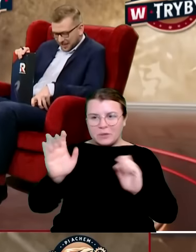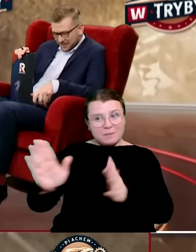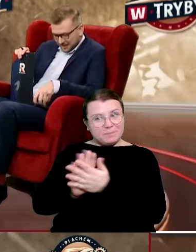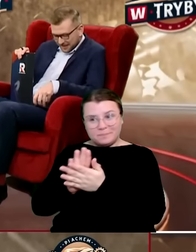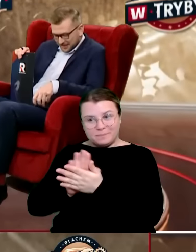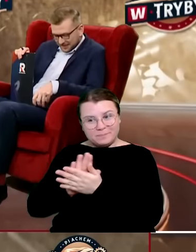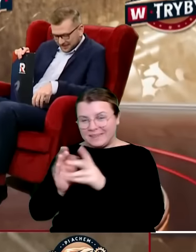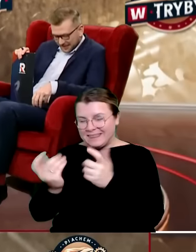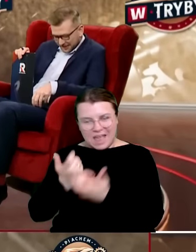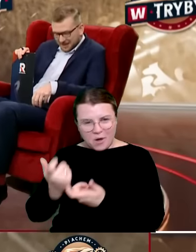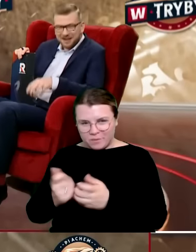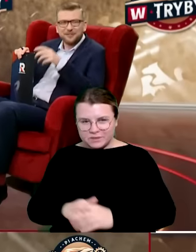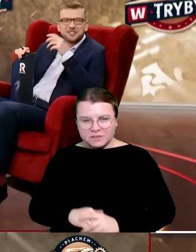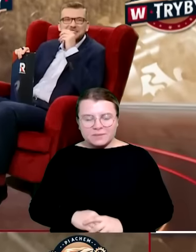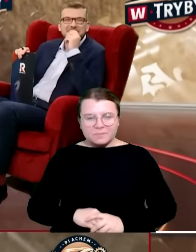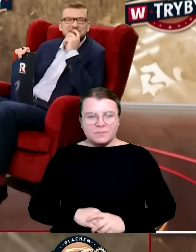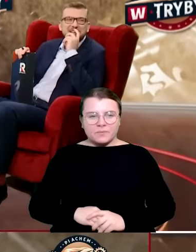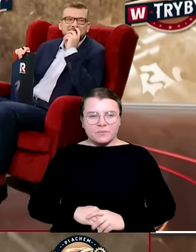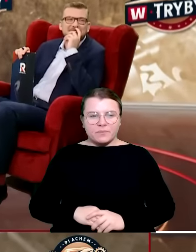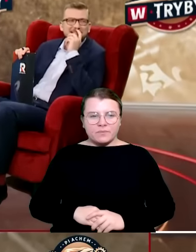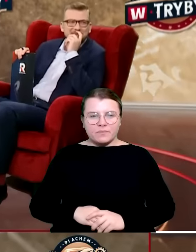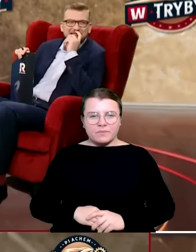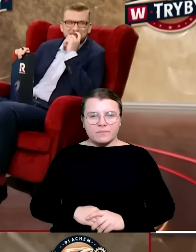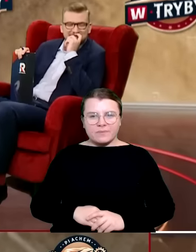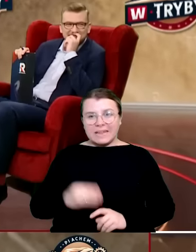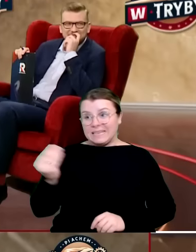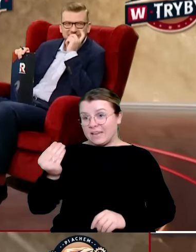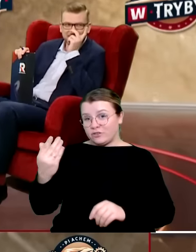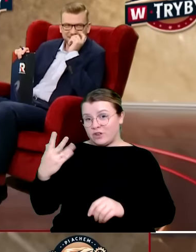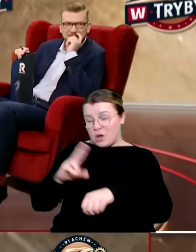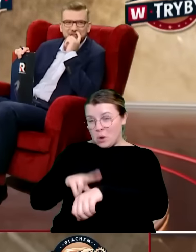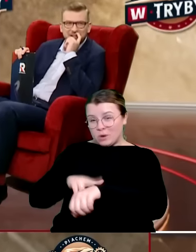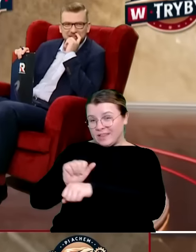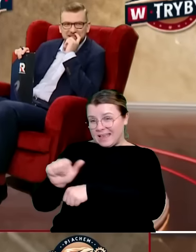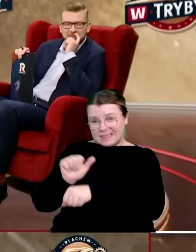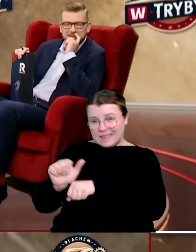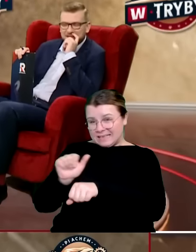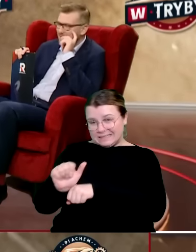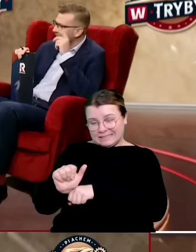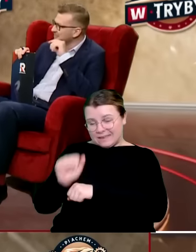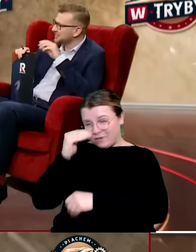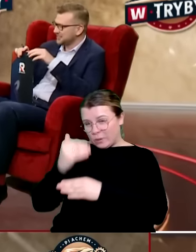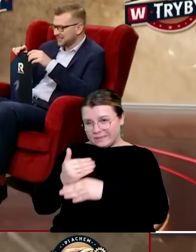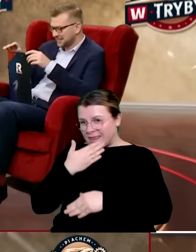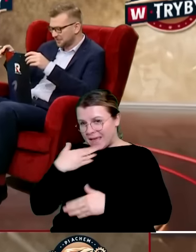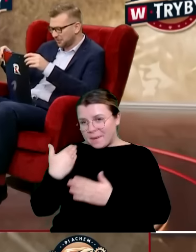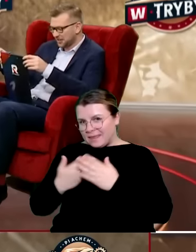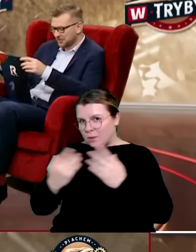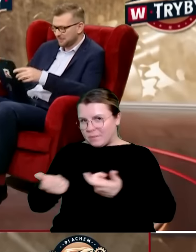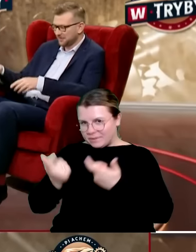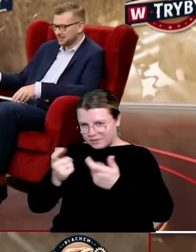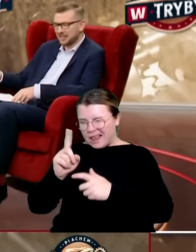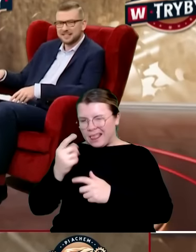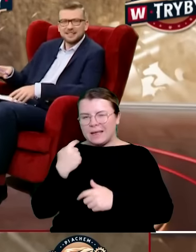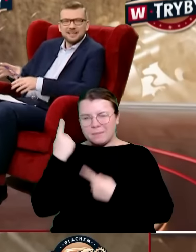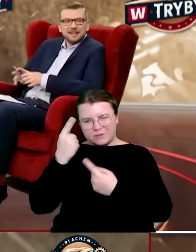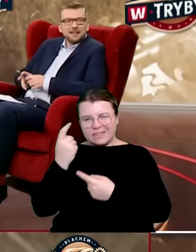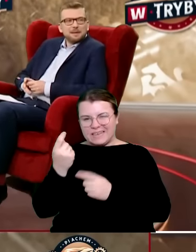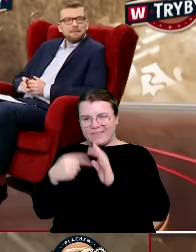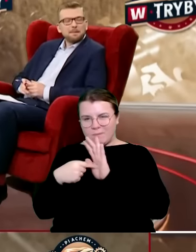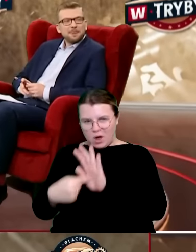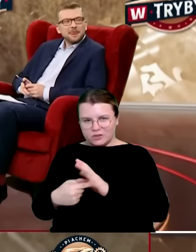Ale zastanówcie się państwo... Nie ma 23, tak, nie ma 23, więc rzeczywiście to jest niebezpieczne, ale myślę, że zaraz to pokażemy. Więc